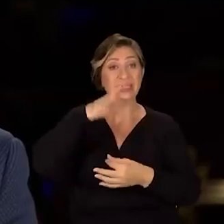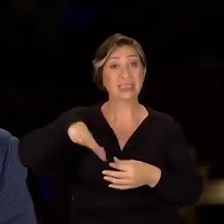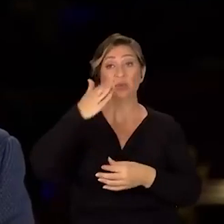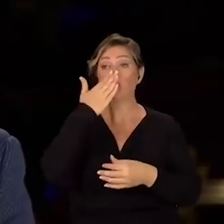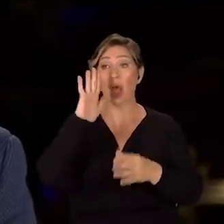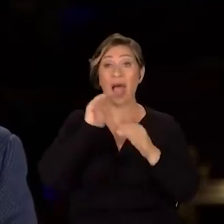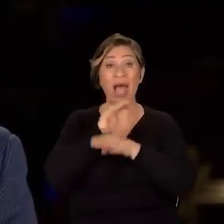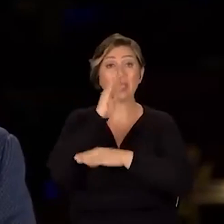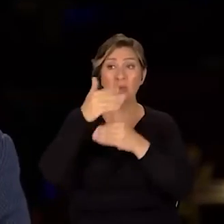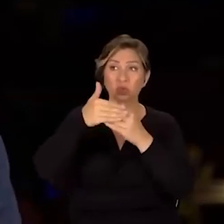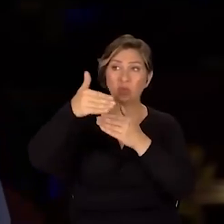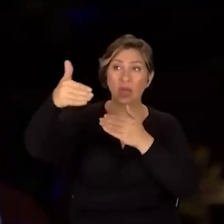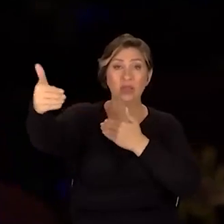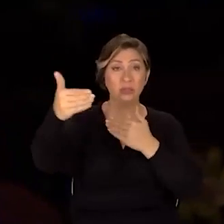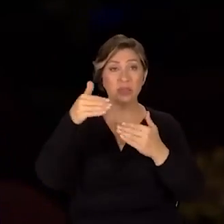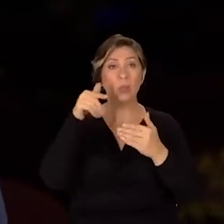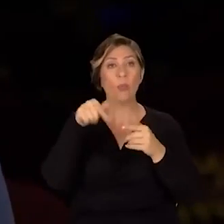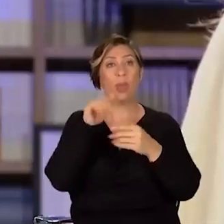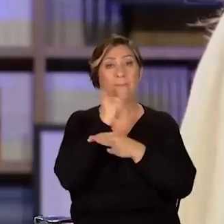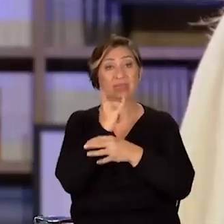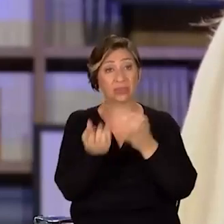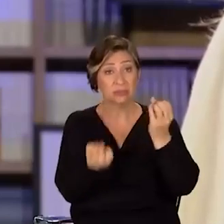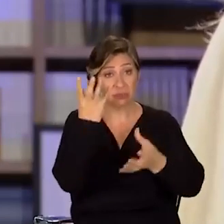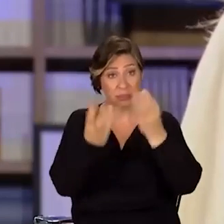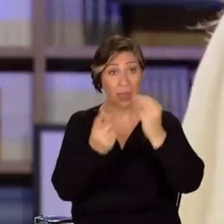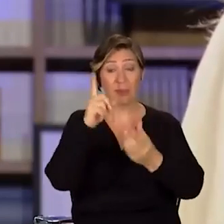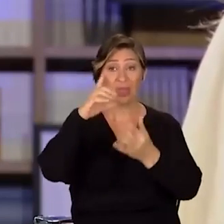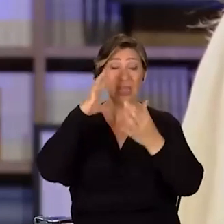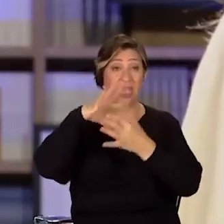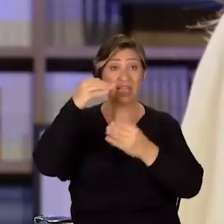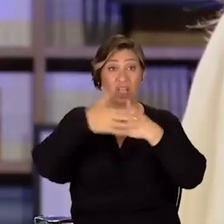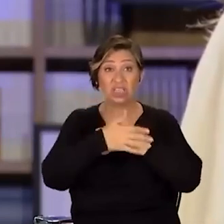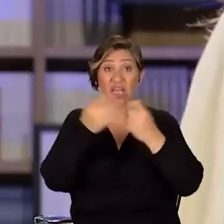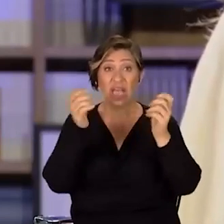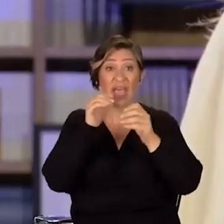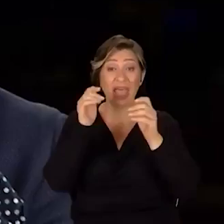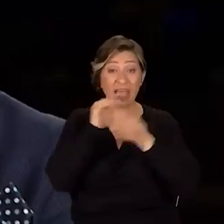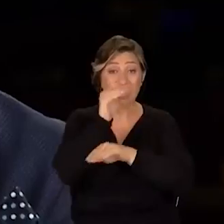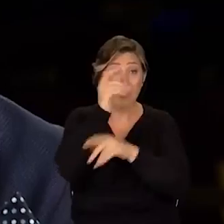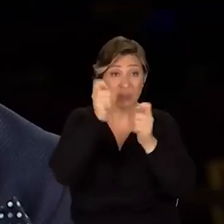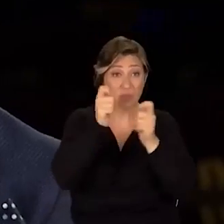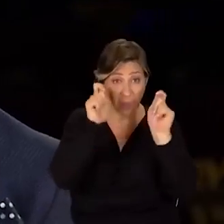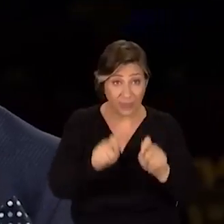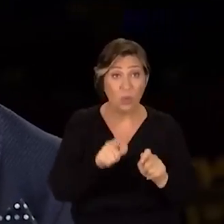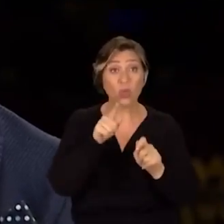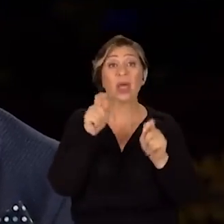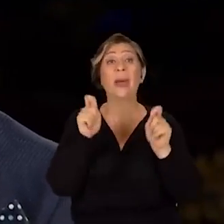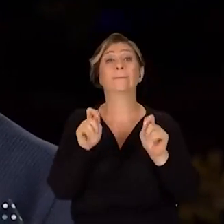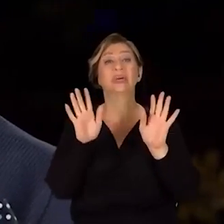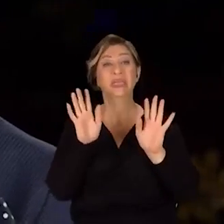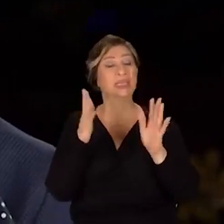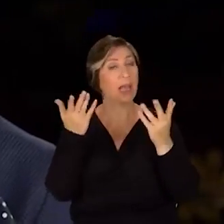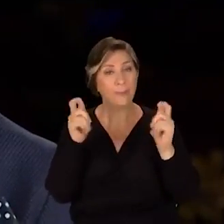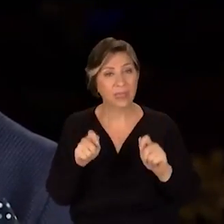doğal hayattan bu denli uzaklaşması, böyle meslekler icat edip birilerini gece yaşamaya mecbur etmekle iyi bir şey yaptık mı derseniz onu da yapmadık.